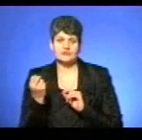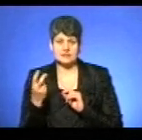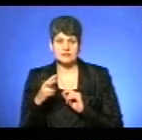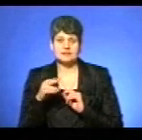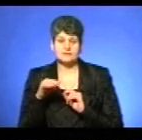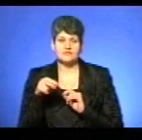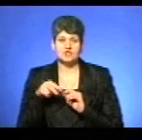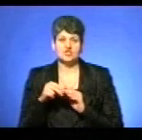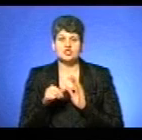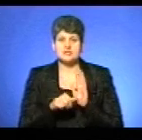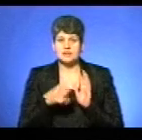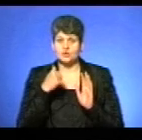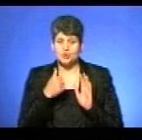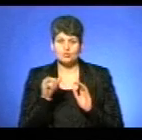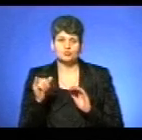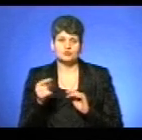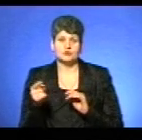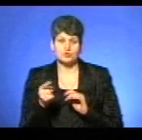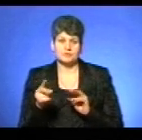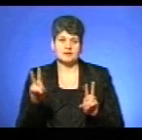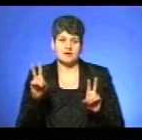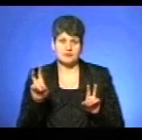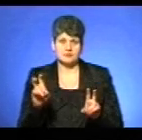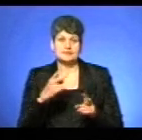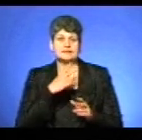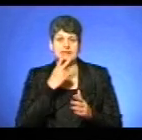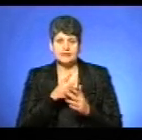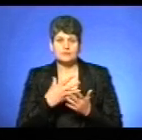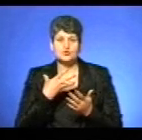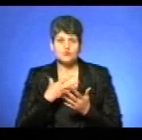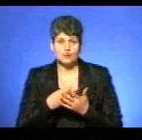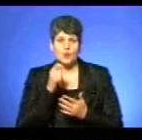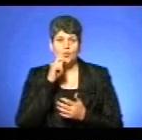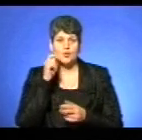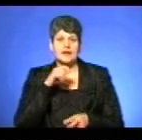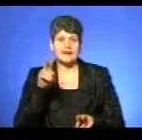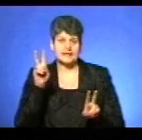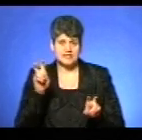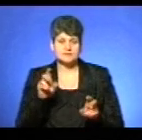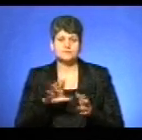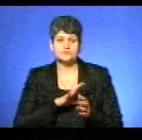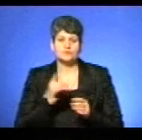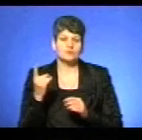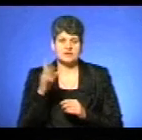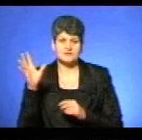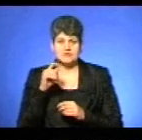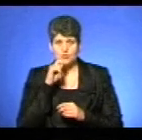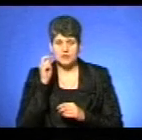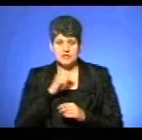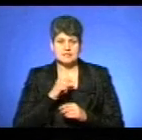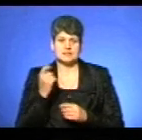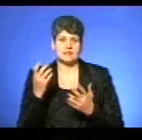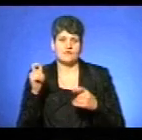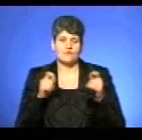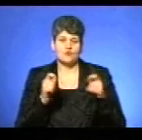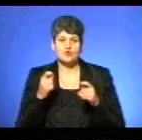листопада 2016 року у Тернополі під гаслом «Дивлюсь своє українське» відбувся перший всеукраїнський форум